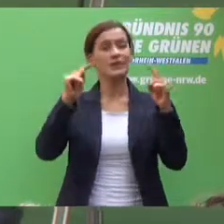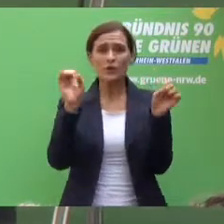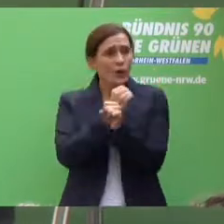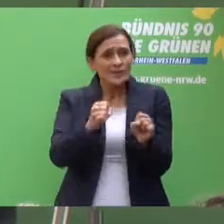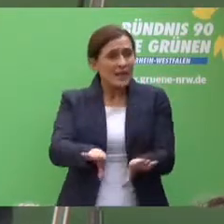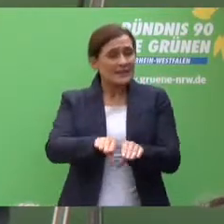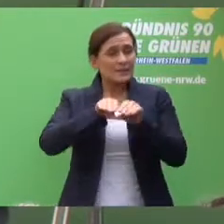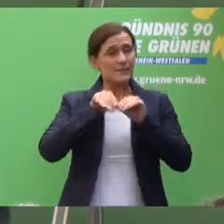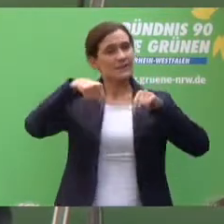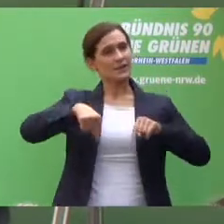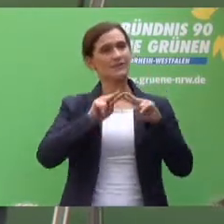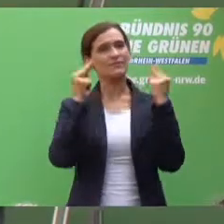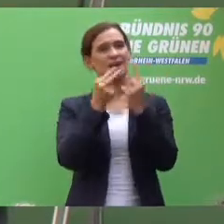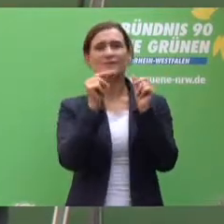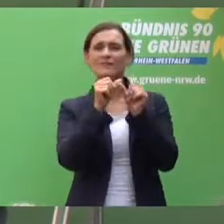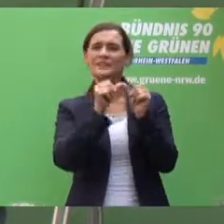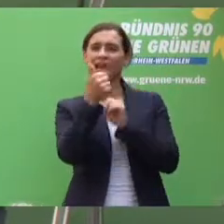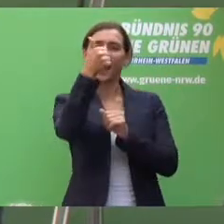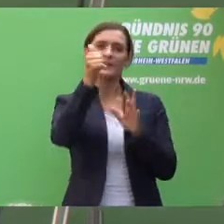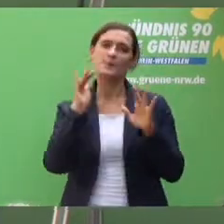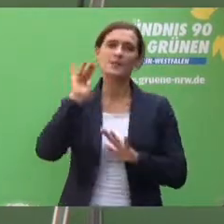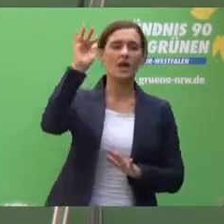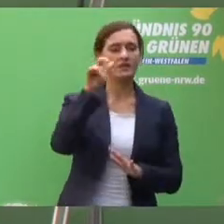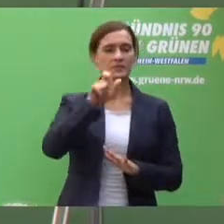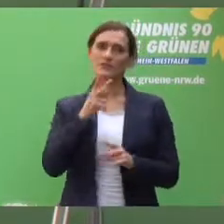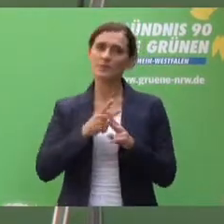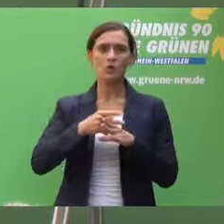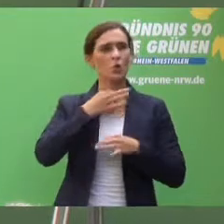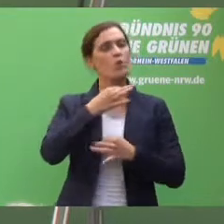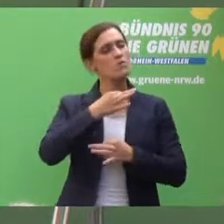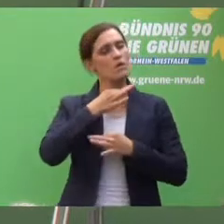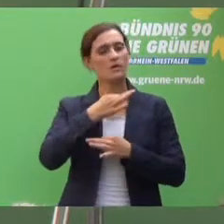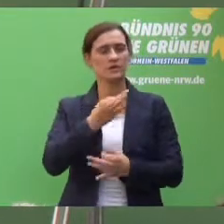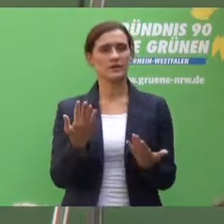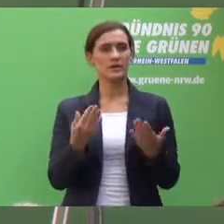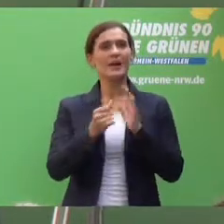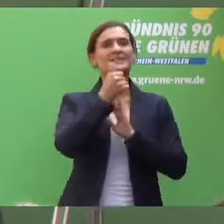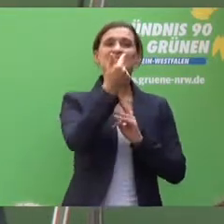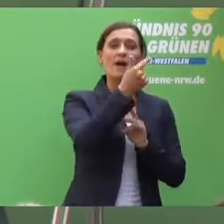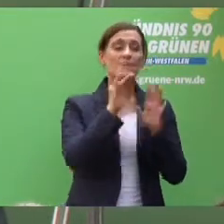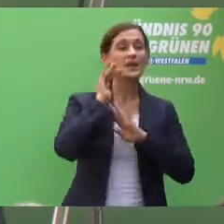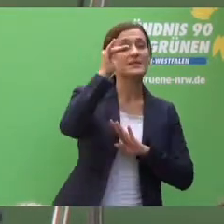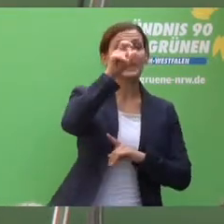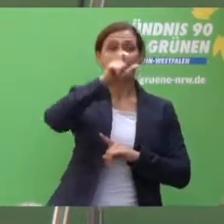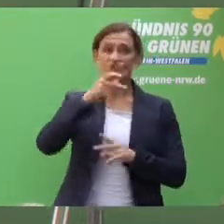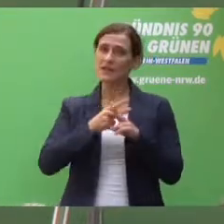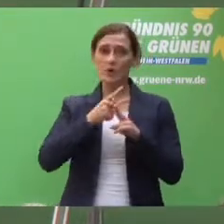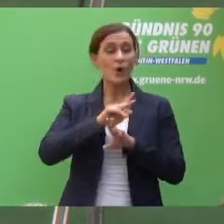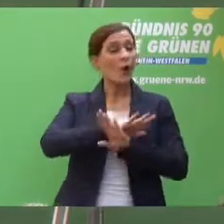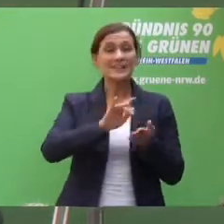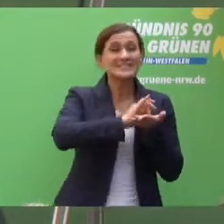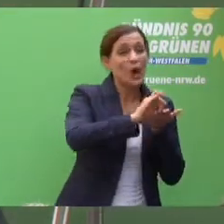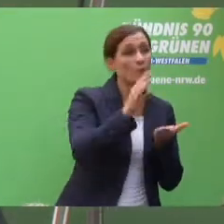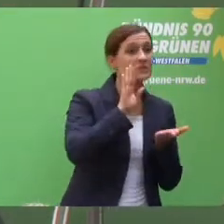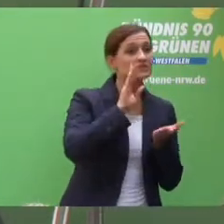der fast 1 Milliarde Menschen noch hungert, in der 2 Milliarden Menschen keinen Zugang zu sauberem Wasser,